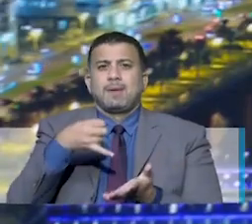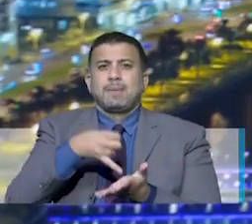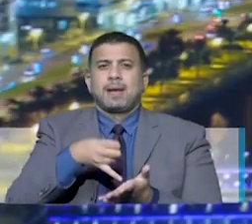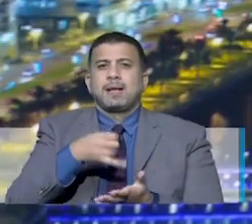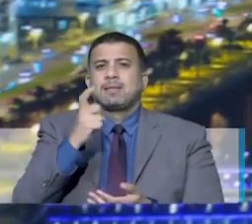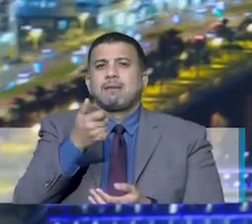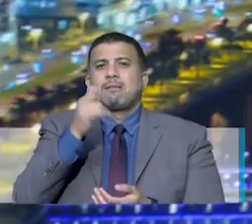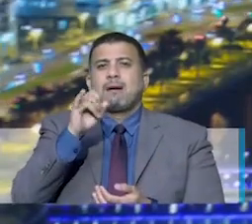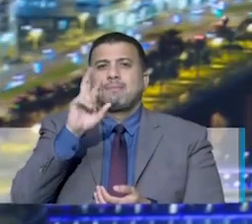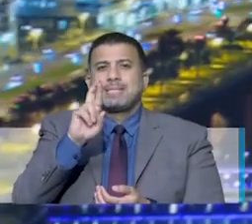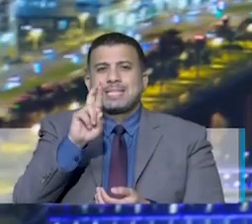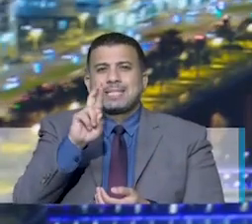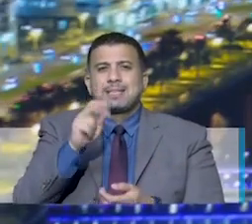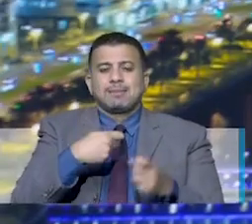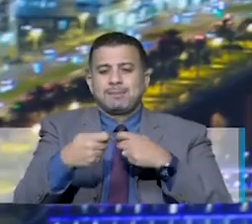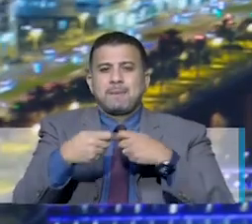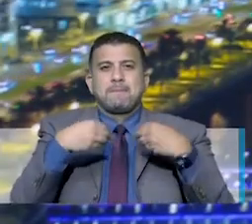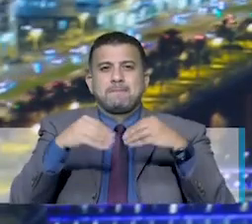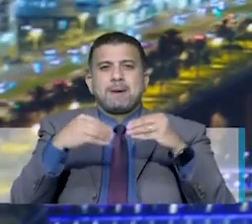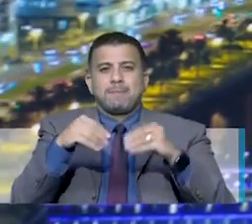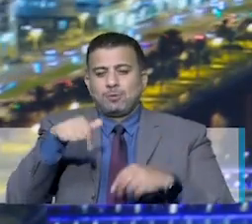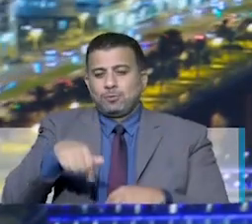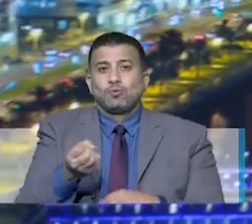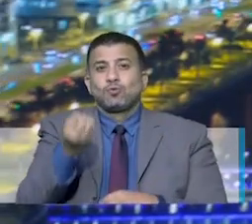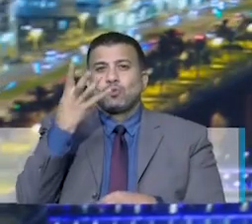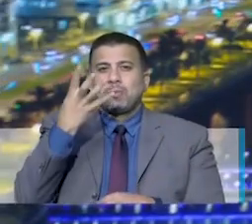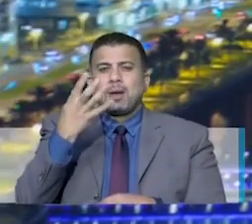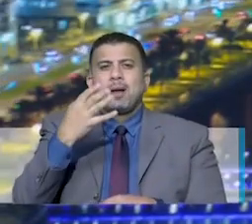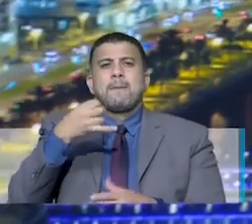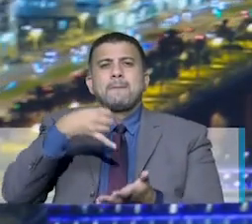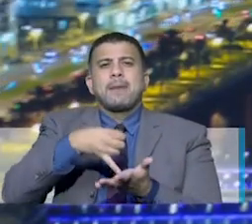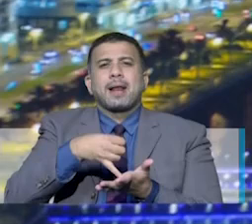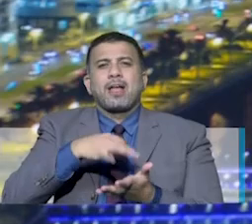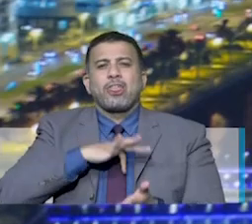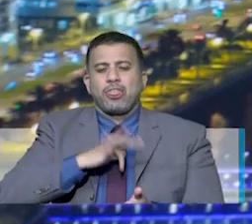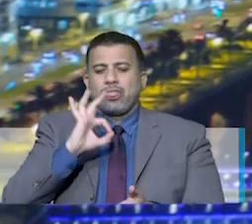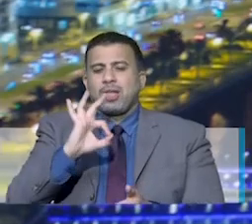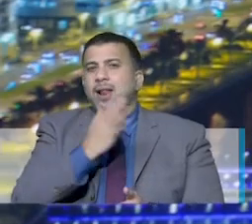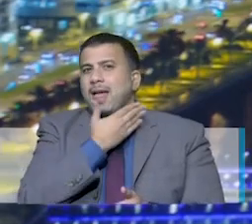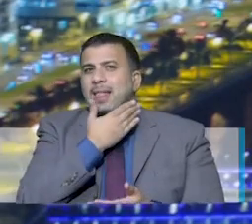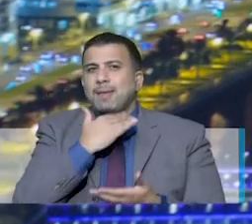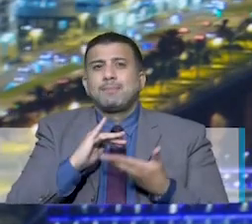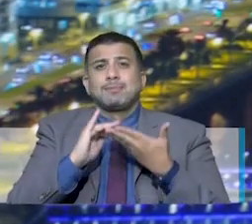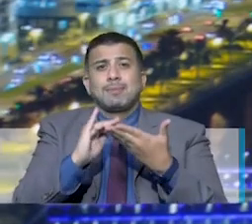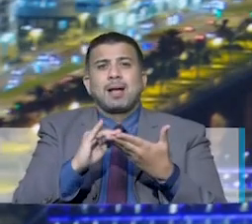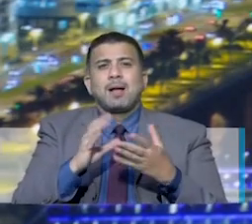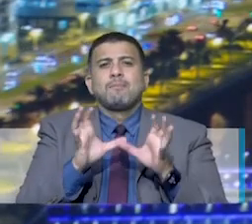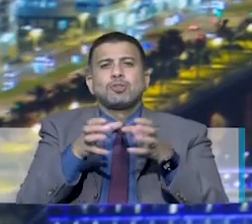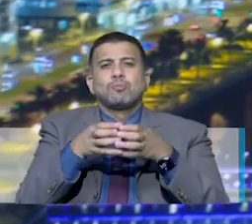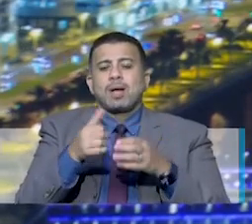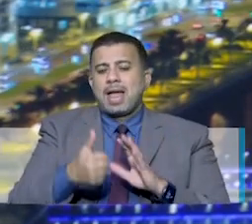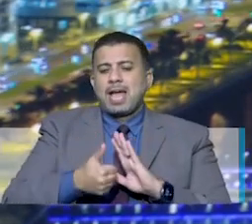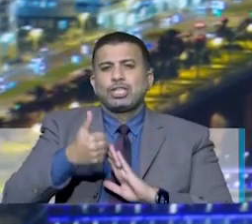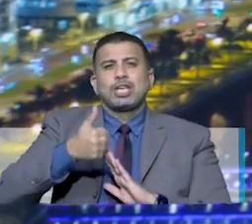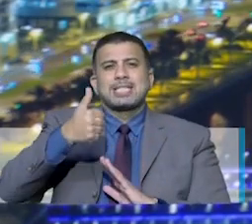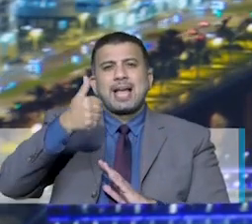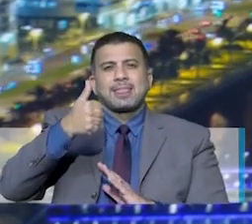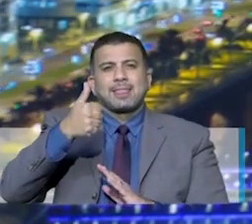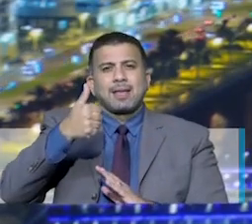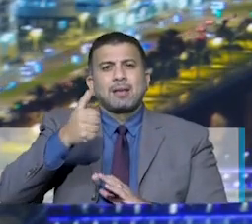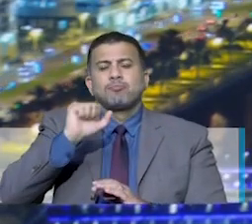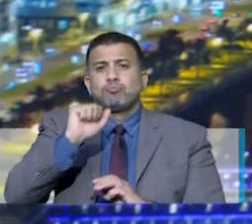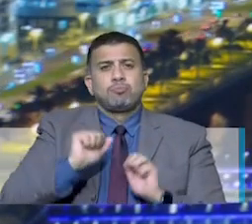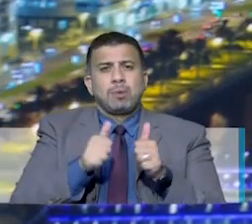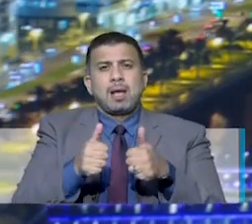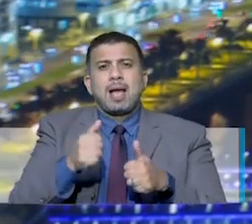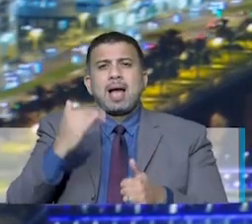افتتح في مركز رامز للتسوق صباح اليوم مركز الثقه للخدمات المتكامله التابع لمجموعه انجازات وذلك